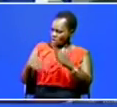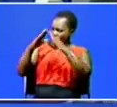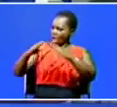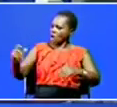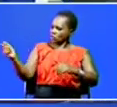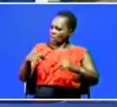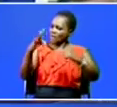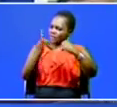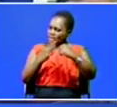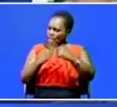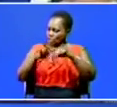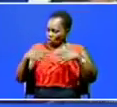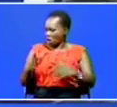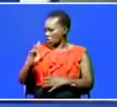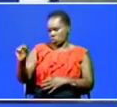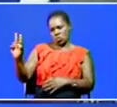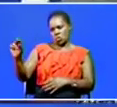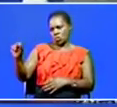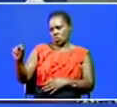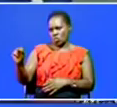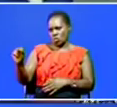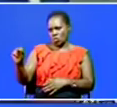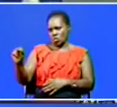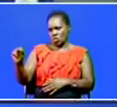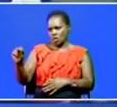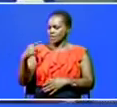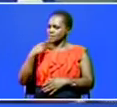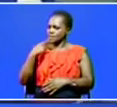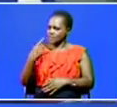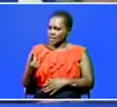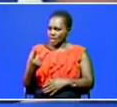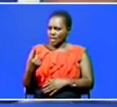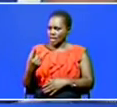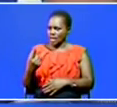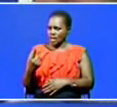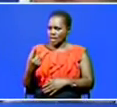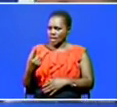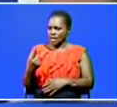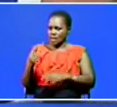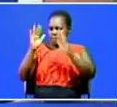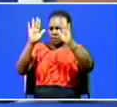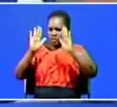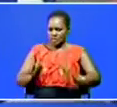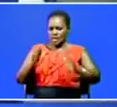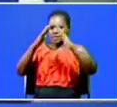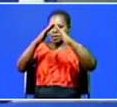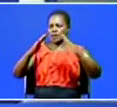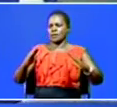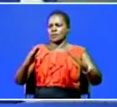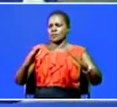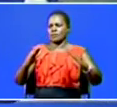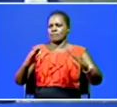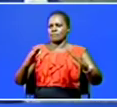ya mwezi wa nane, akaniambia la, tutasema ni nyumba ya maana, nyumba ya